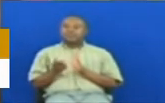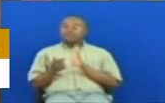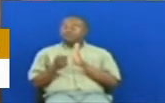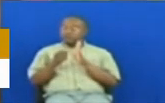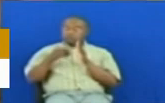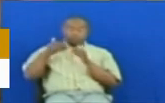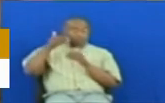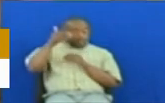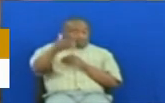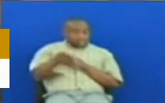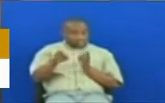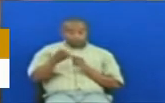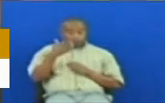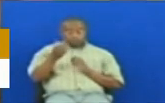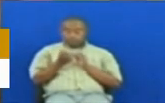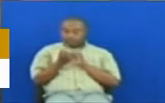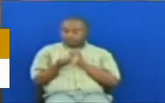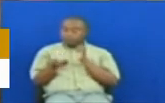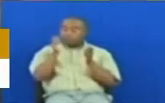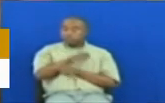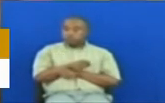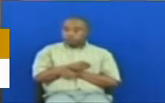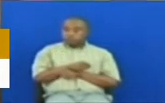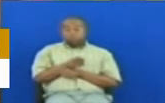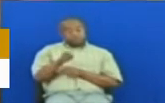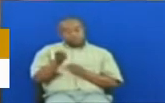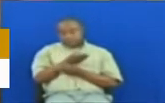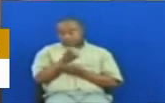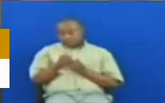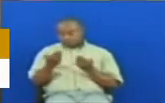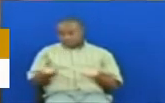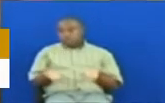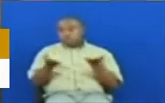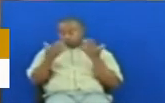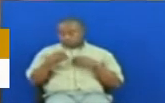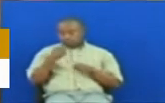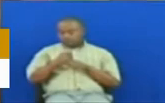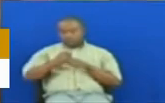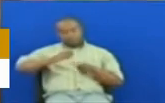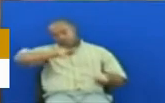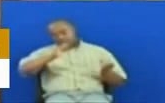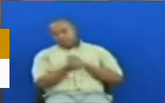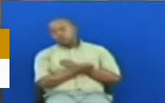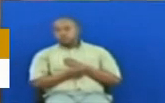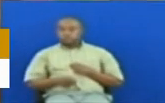baadaye haja ya kufanya mabadiliko, siku zote huwa tunaweza kufanya mabadiliko,